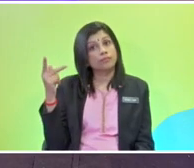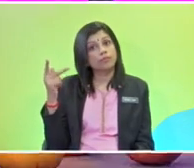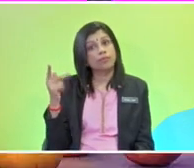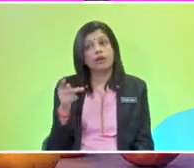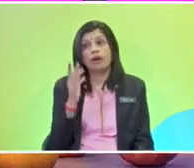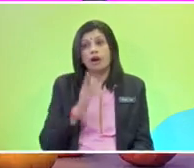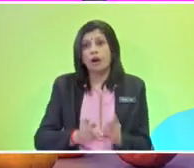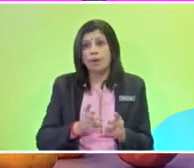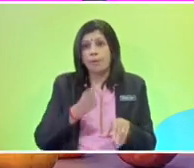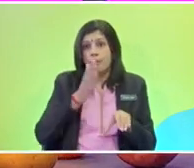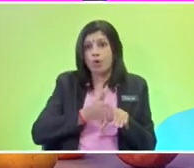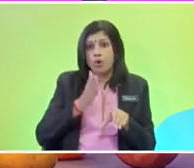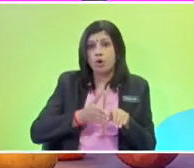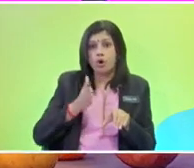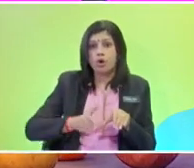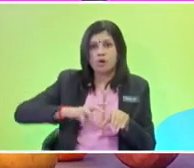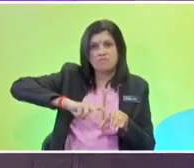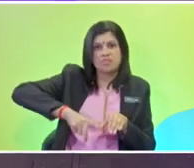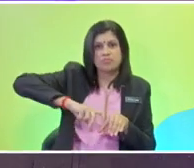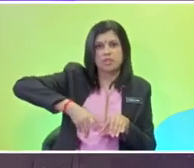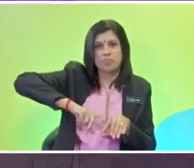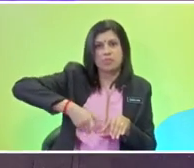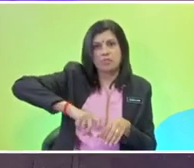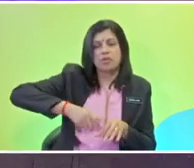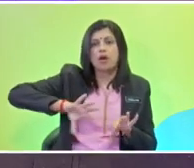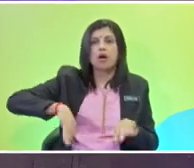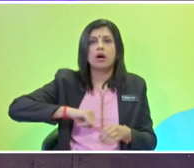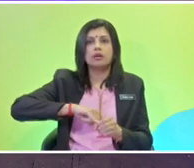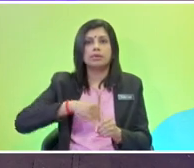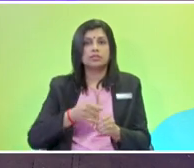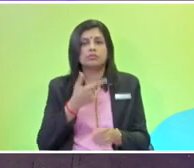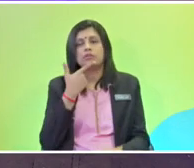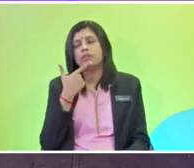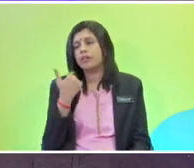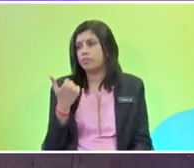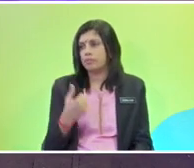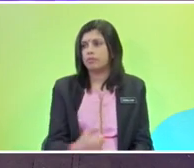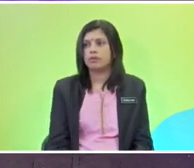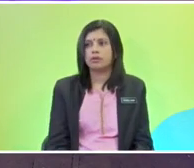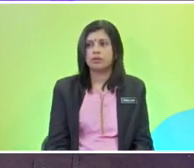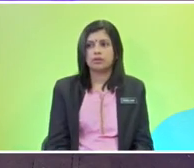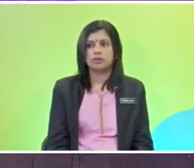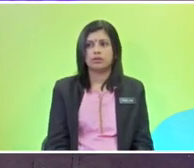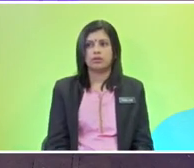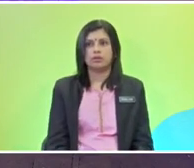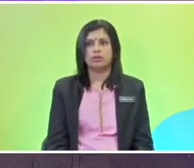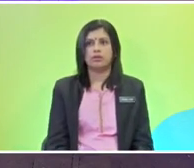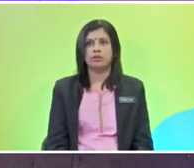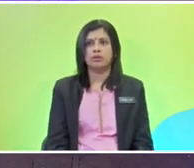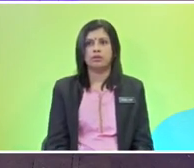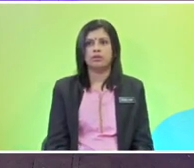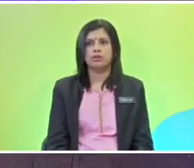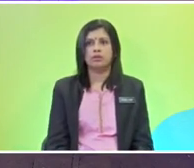potong perah buat jus sedap. Betul. Okey. Banyak-banyak buah ni mana Din paling suka?